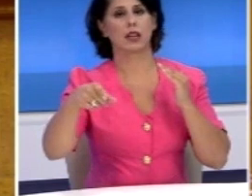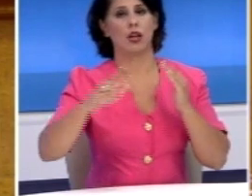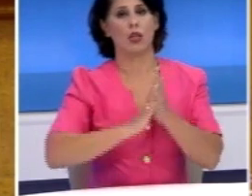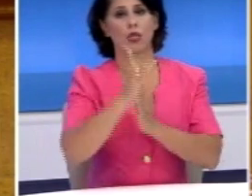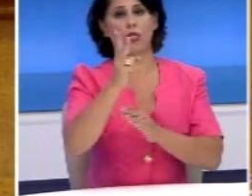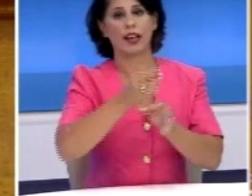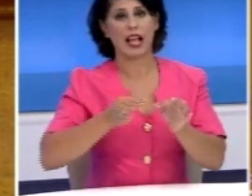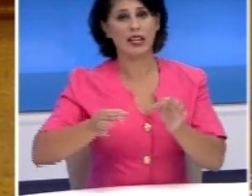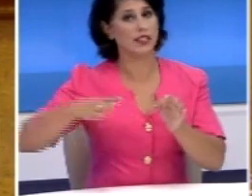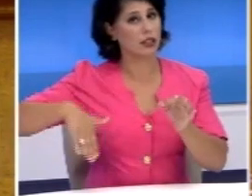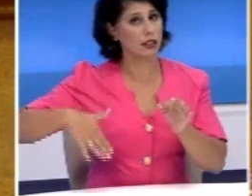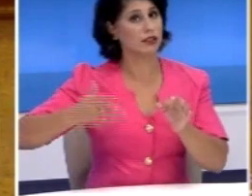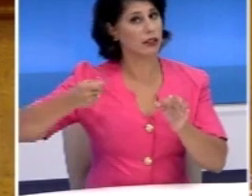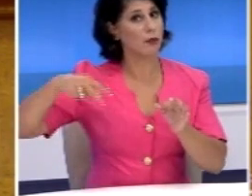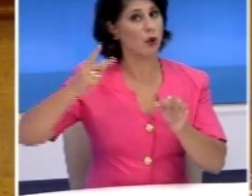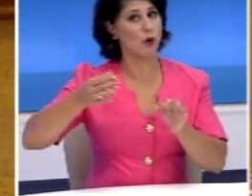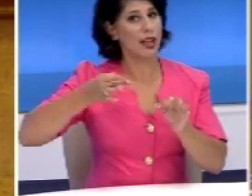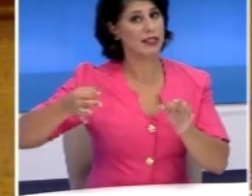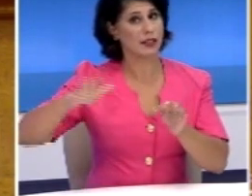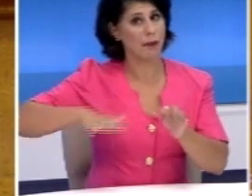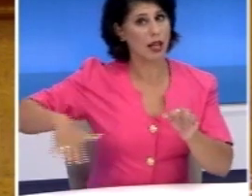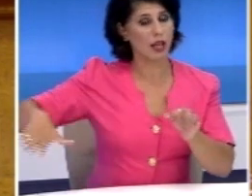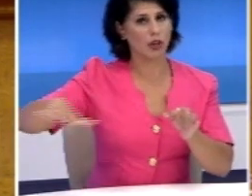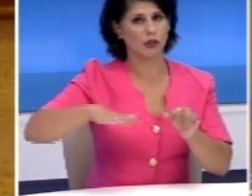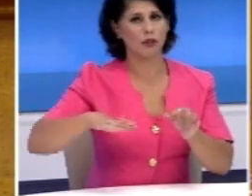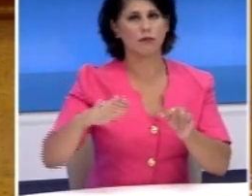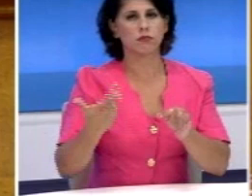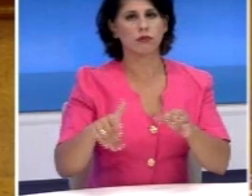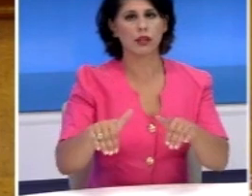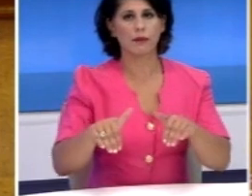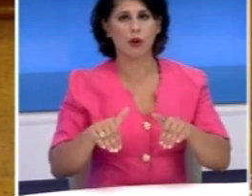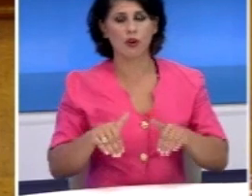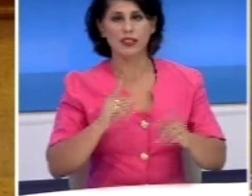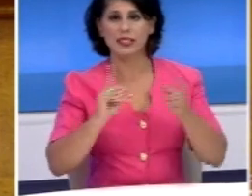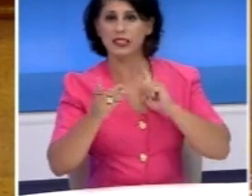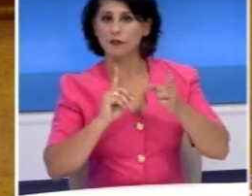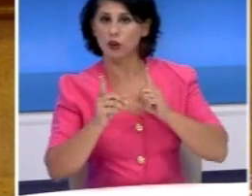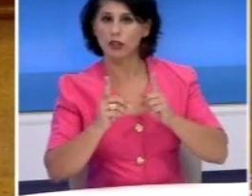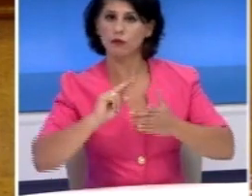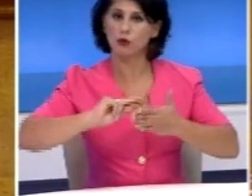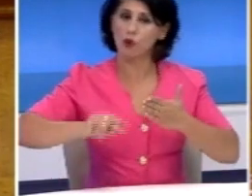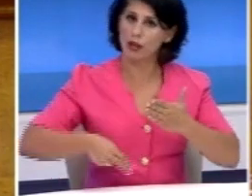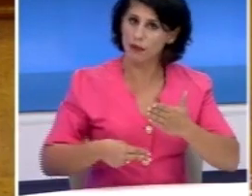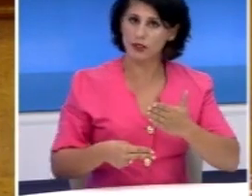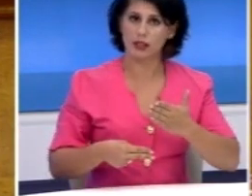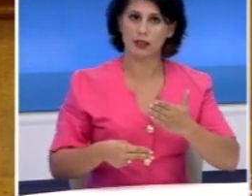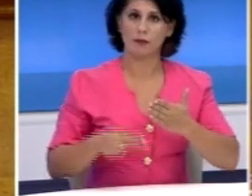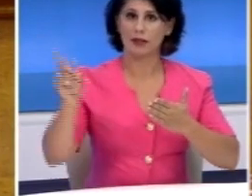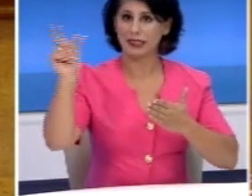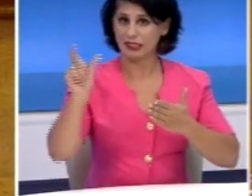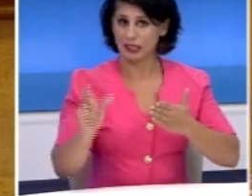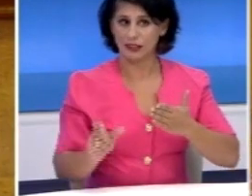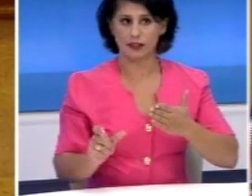στην περιοχή. Πού ακριβώς όμως είναι η υποχώρηση στις συμφωνίες που υπογράψατε με την